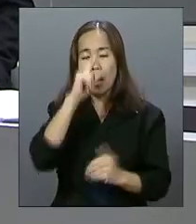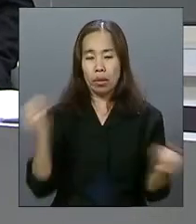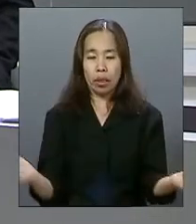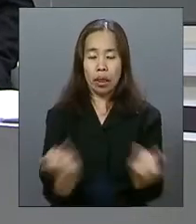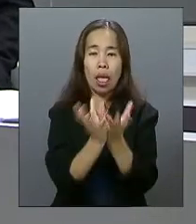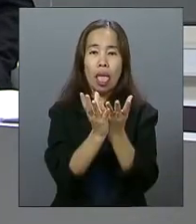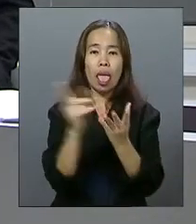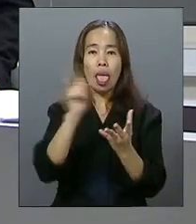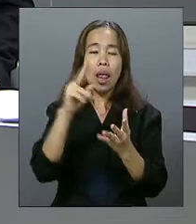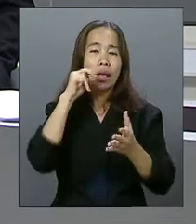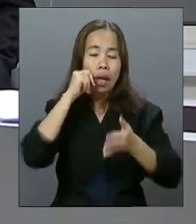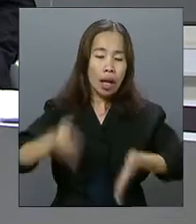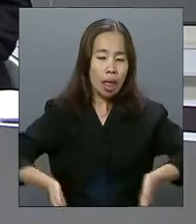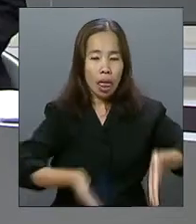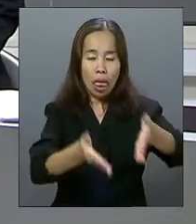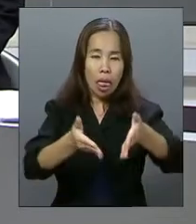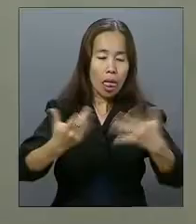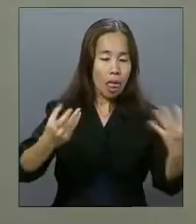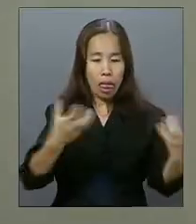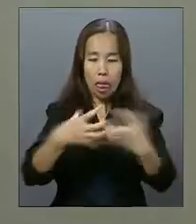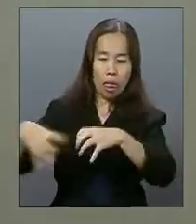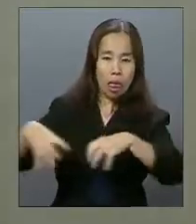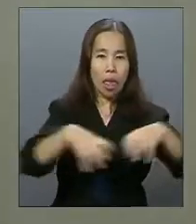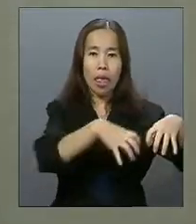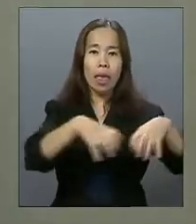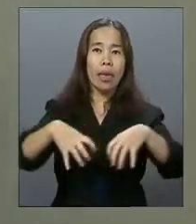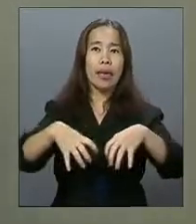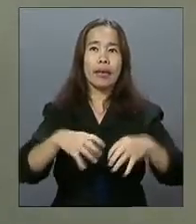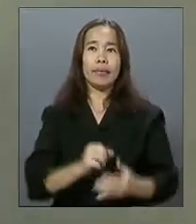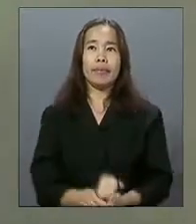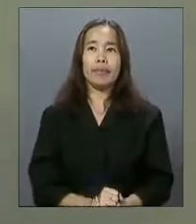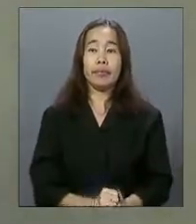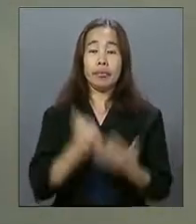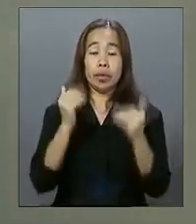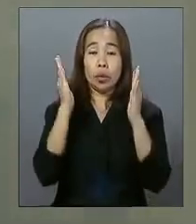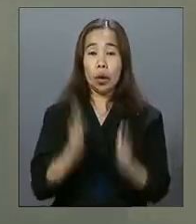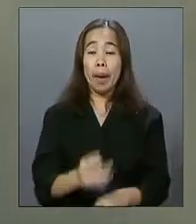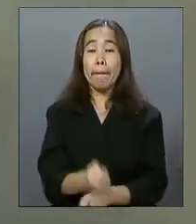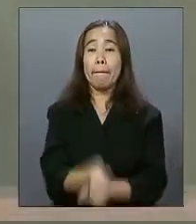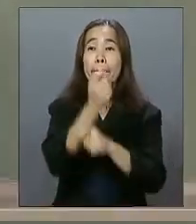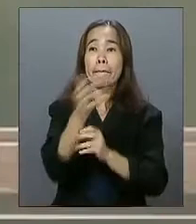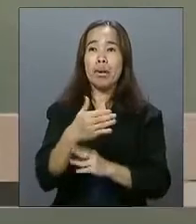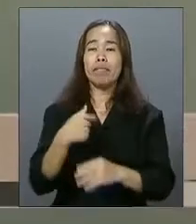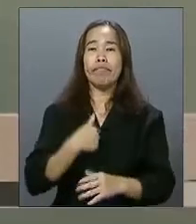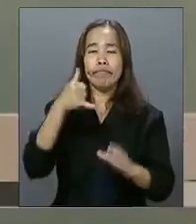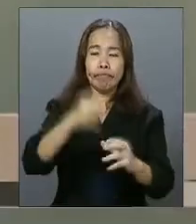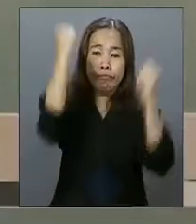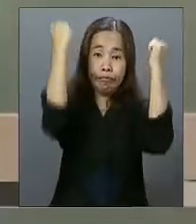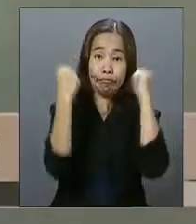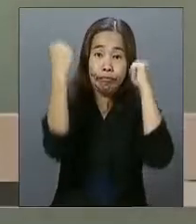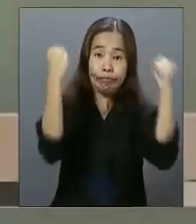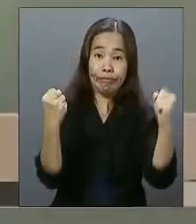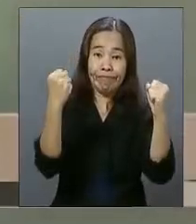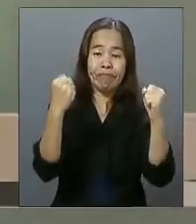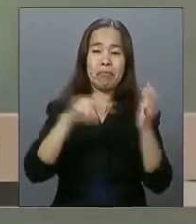วางร่องน้ำและไม่มีพื้นที่ทำกินค่ะชาวประมงพื้นบ้านเข้ารื้อถอนเสาไม้ไผ่ของกลุ่มทุนที่